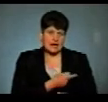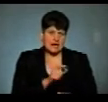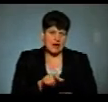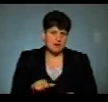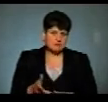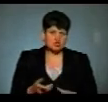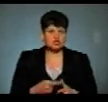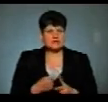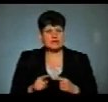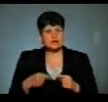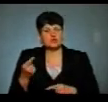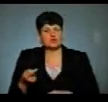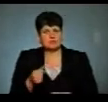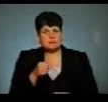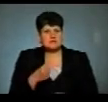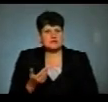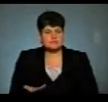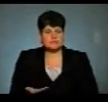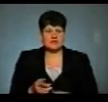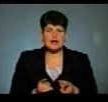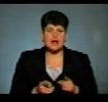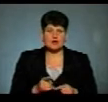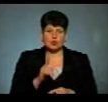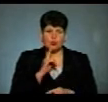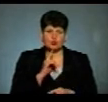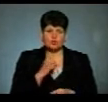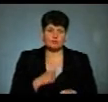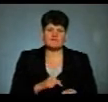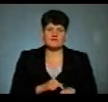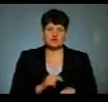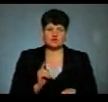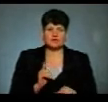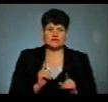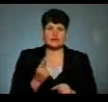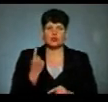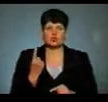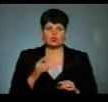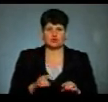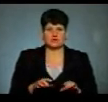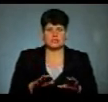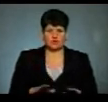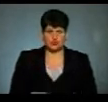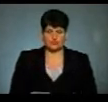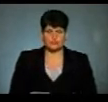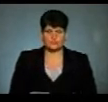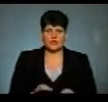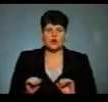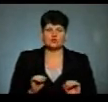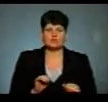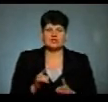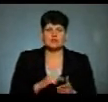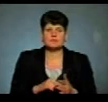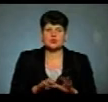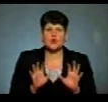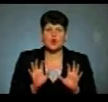з наступного місяця? Ну, реально, ми поки що відчули тільки одну постанову, точніше розпорядження міського